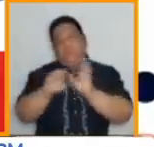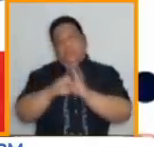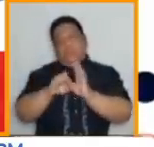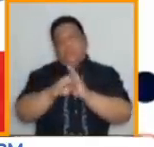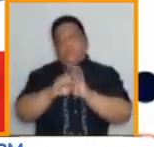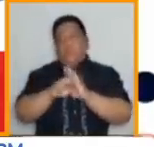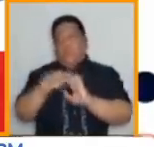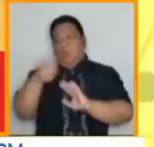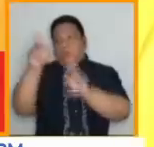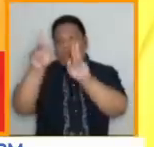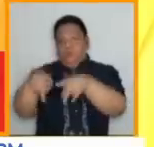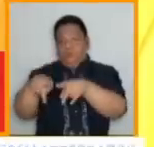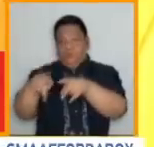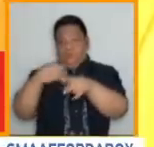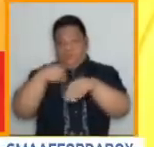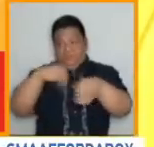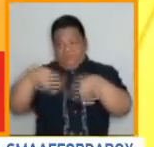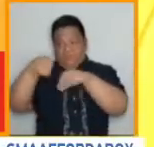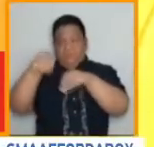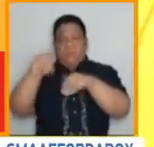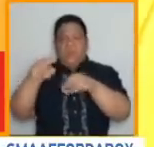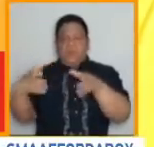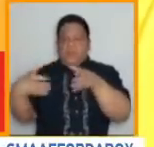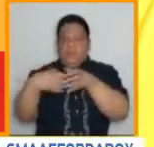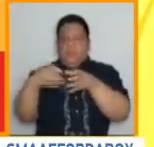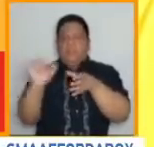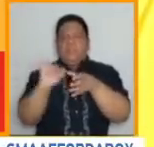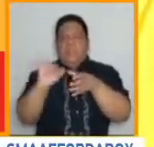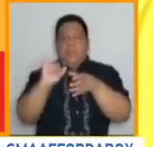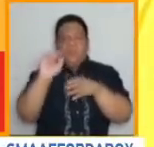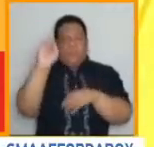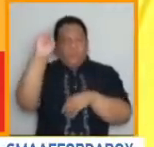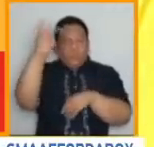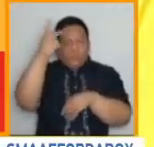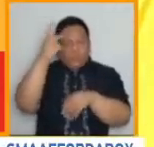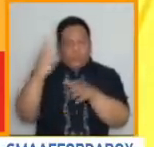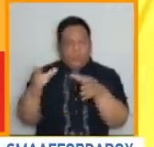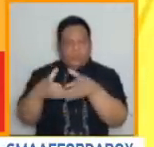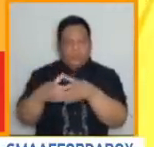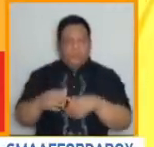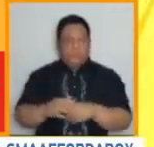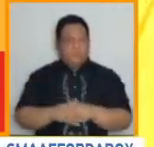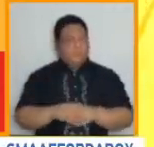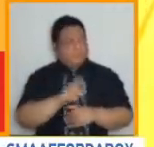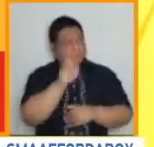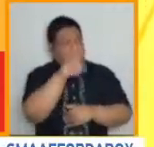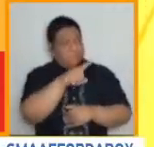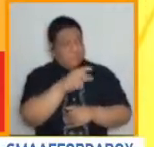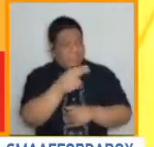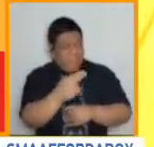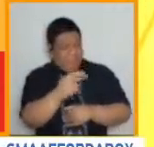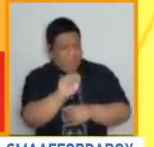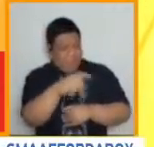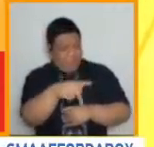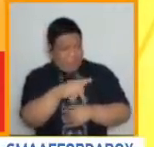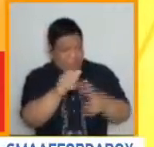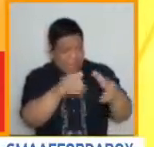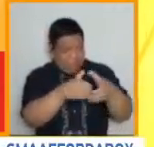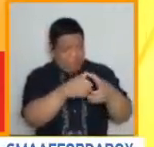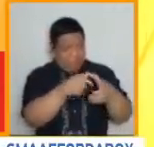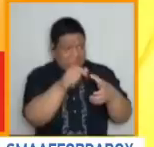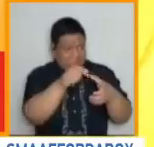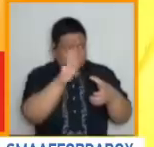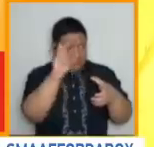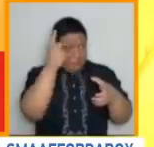kailangan kapartido siya ng taong yun. Yung kanyang hugpong ng pagbabago ba isang partido? Political party po yan,